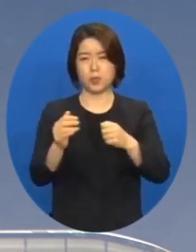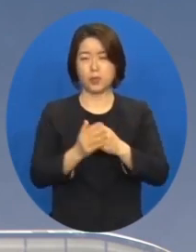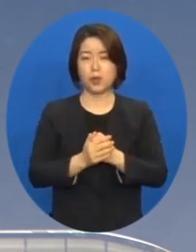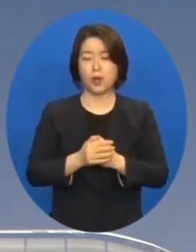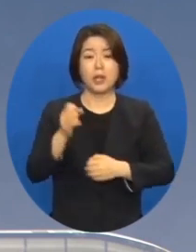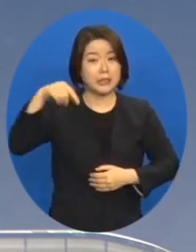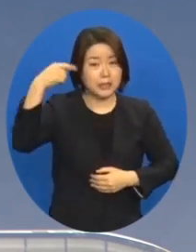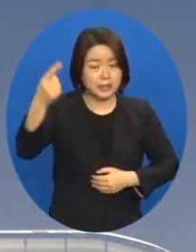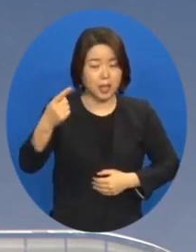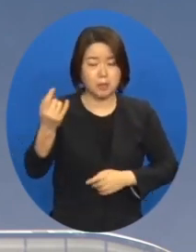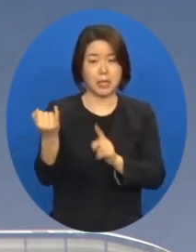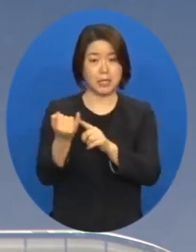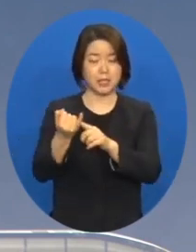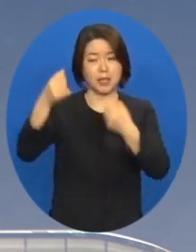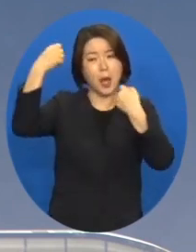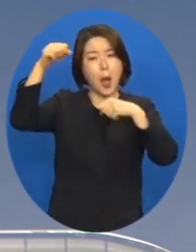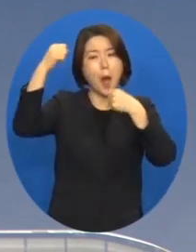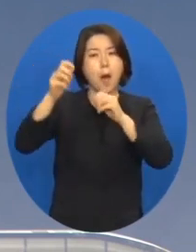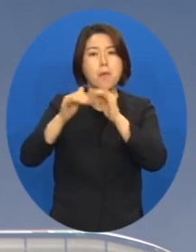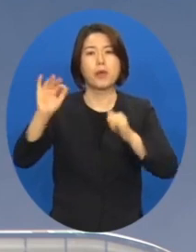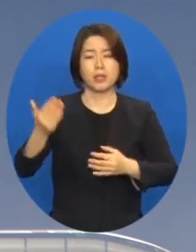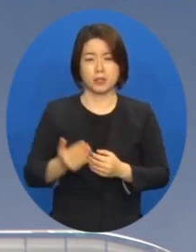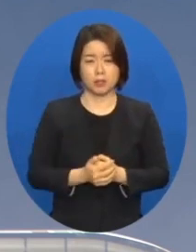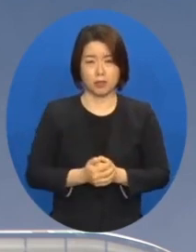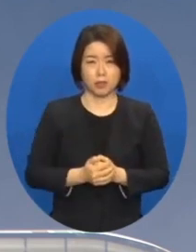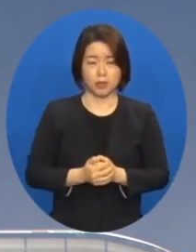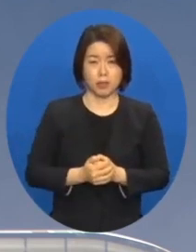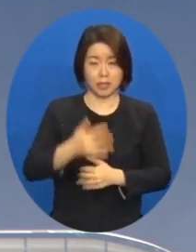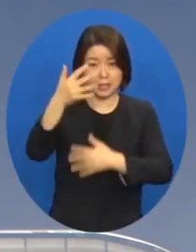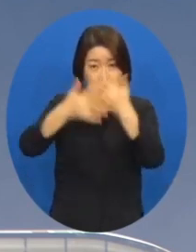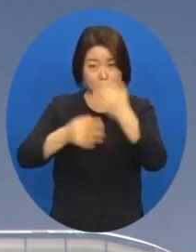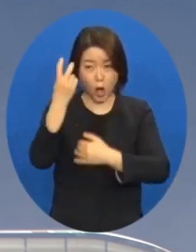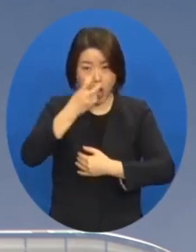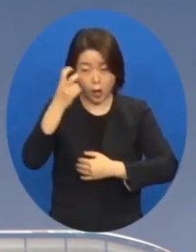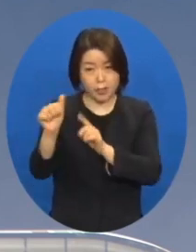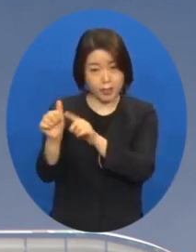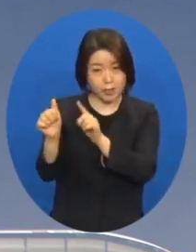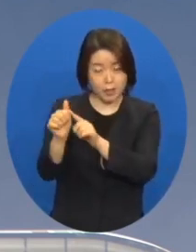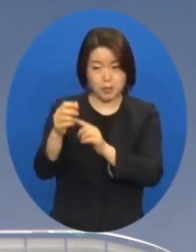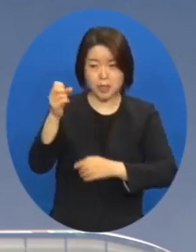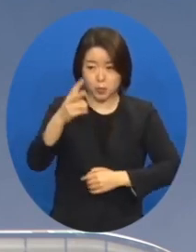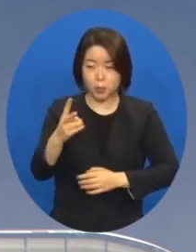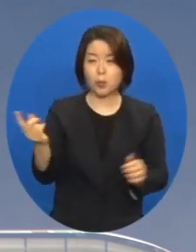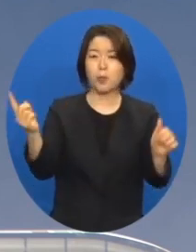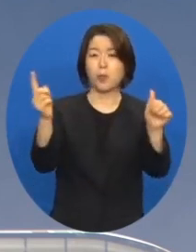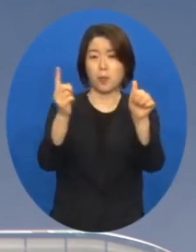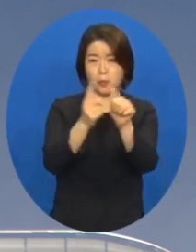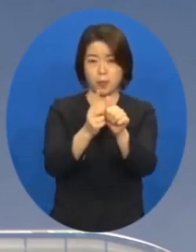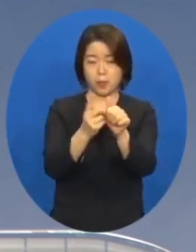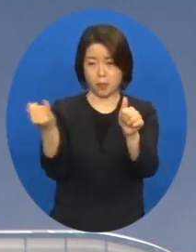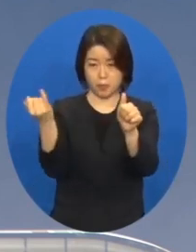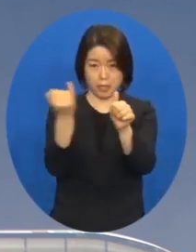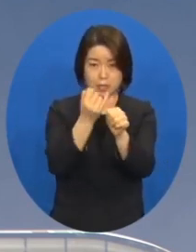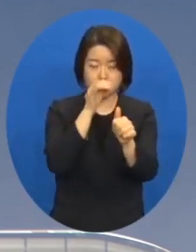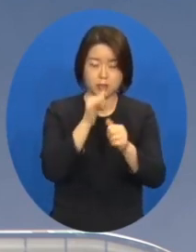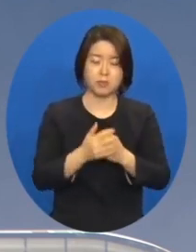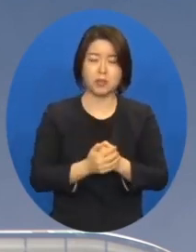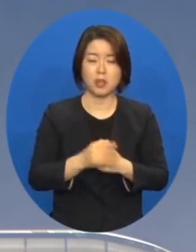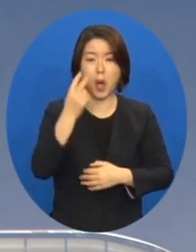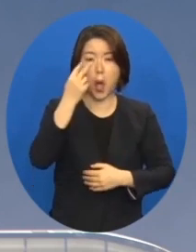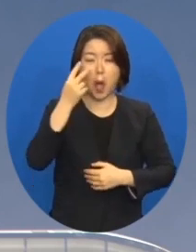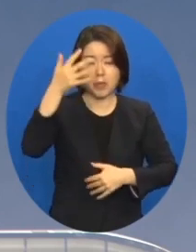배우가 되었습니다. 그리고 영화 감독인 남편을 만나서 결혼을 했습니다. 그리고 미국